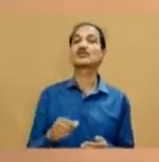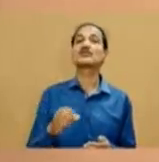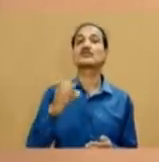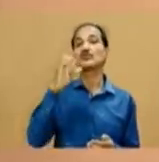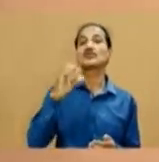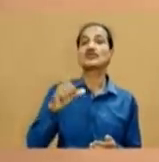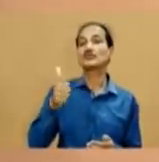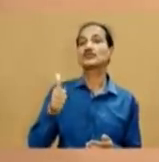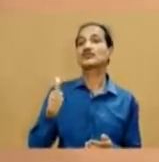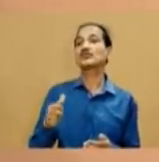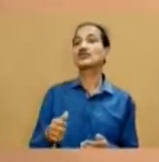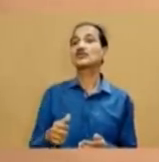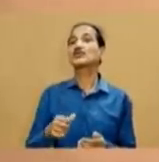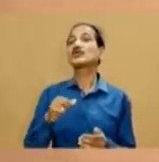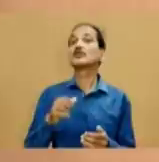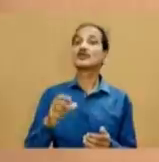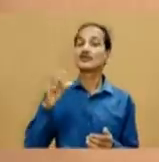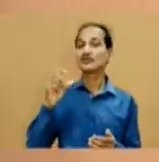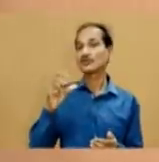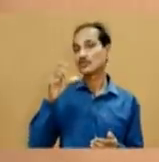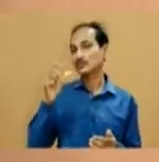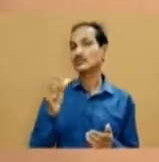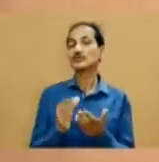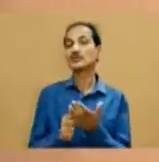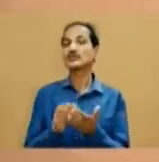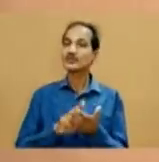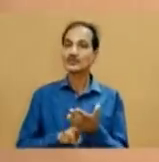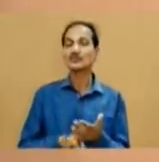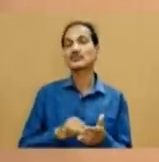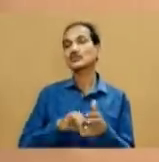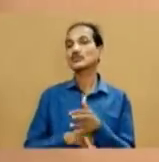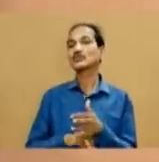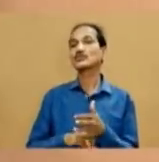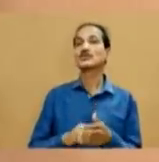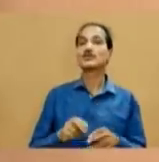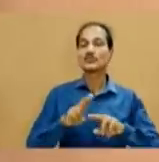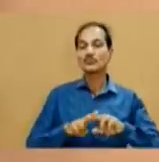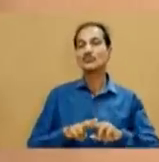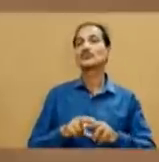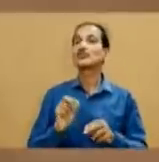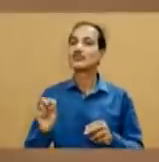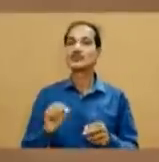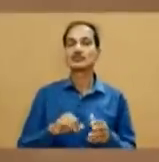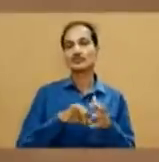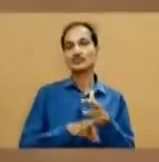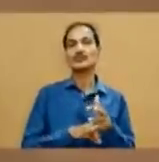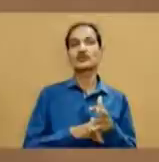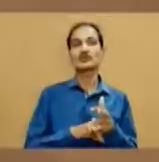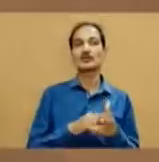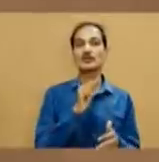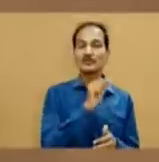ଯୋଗାଣ ବିଭାଗର ଶ୍ରୀଯୁକ୍ତ ବୀର ବିକ୍ରମ ଯାଦବ, ସିଏ ଆମକୁ ଏ ବିଷୟରେ ଟିକେ ବିବରଣୀ ଦେବେ। ଶ୍ରୀ ଯାଦବ।